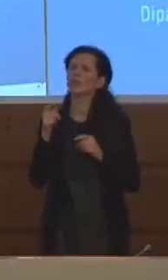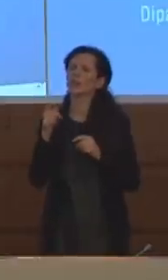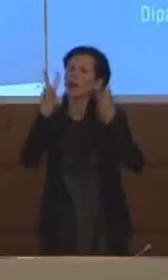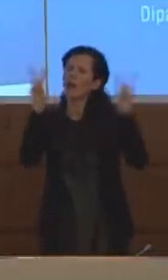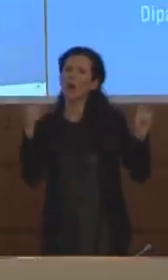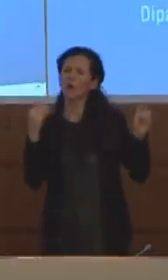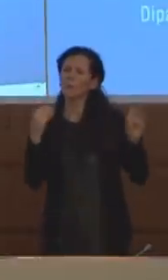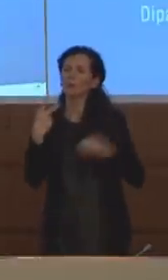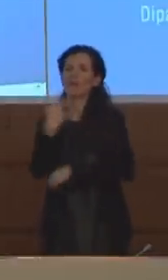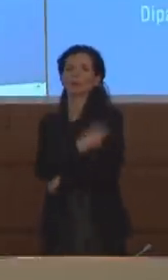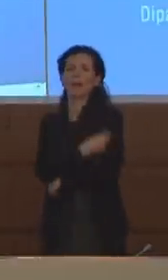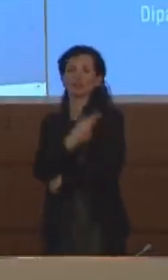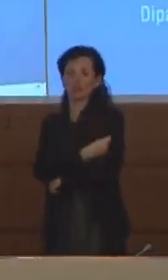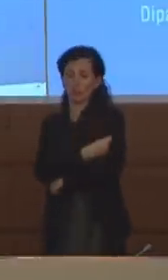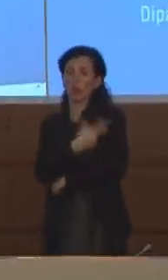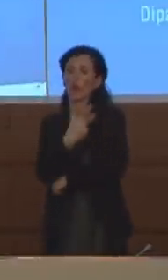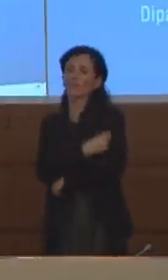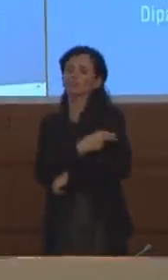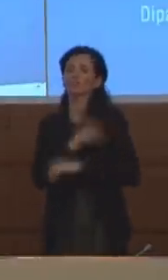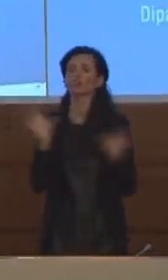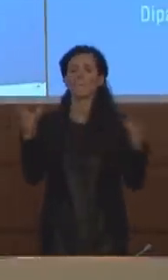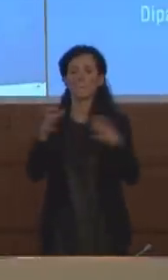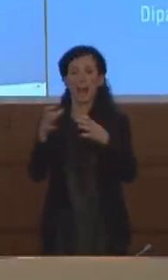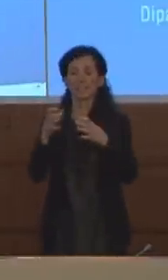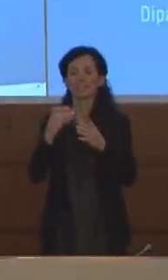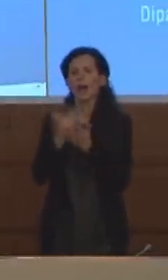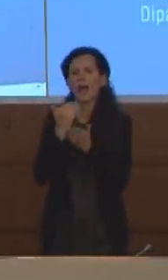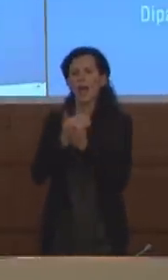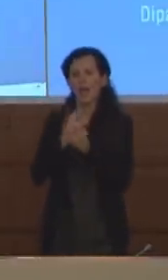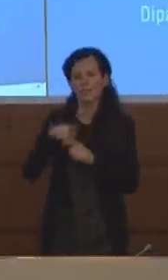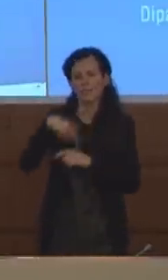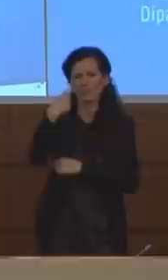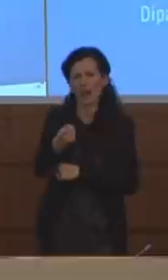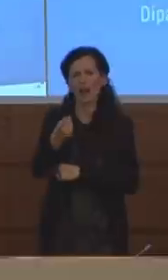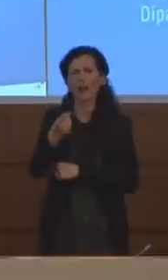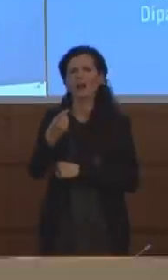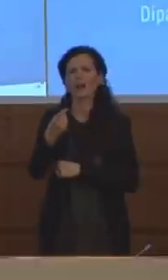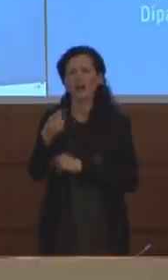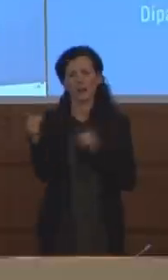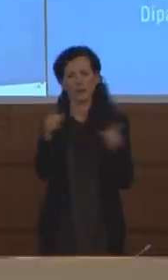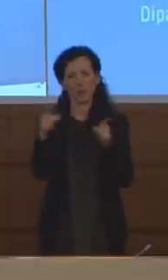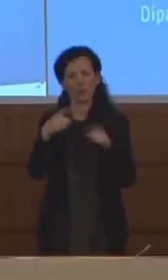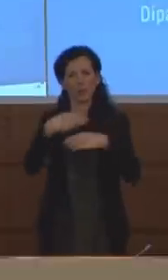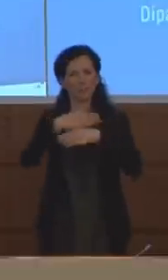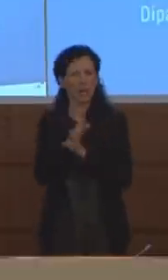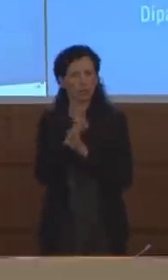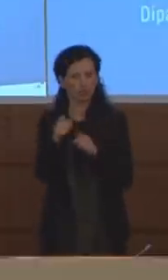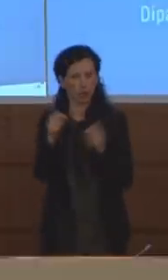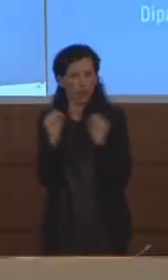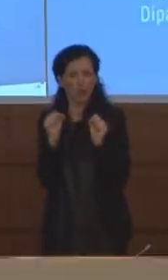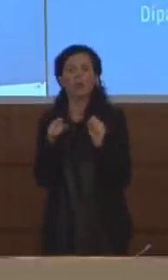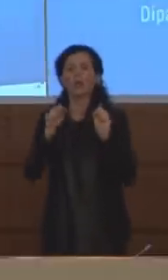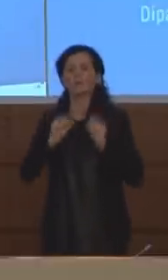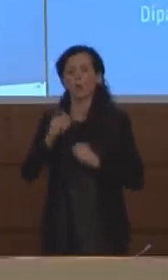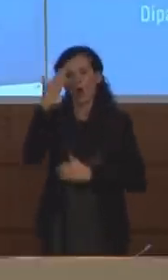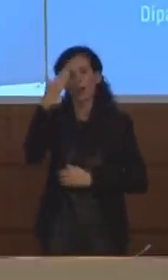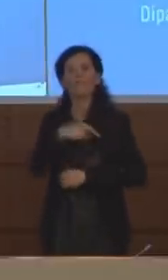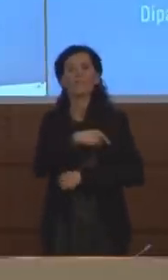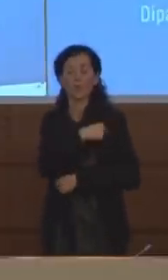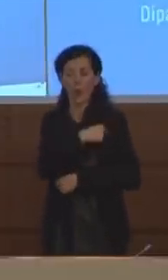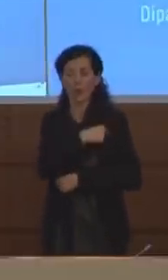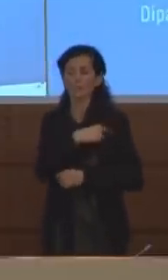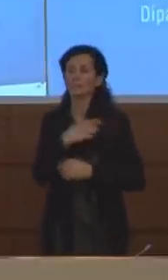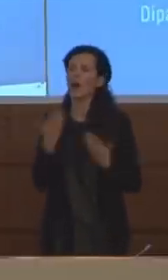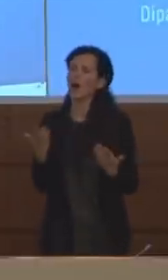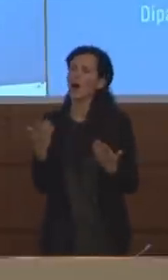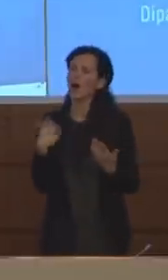l'arrivo dell'influenza ci sia una sovrapposizione con una possibile permanenza ancora del del virus volevo